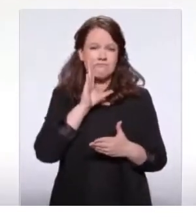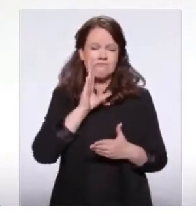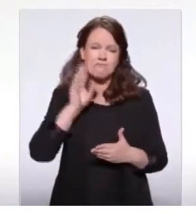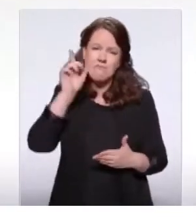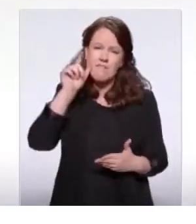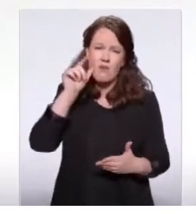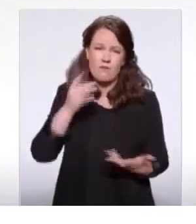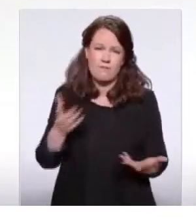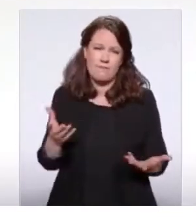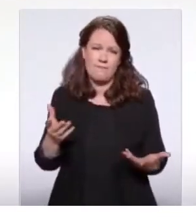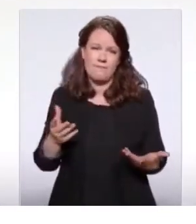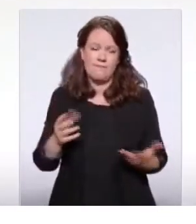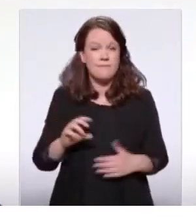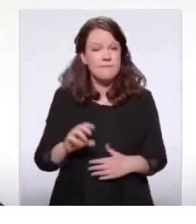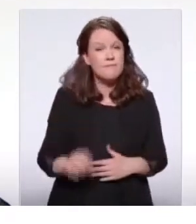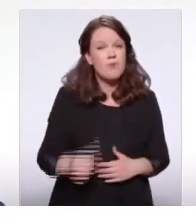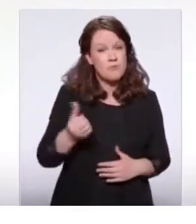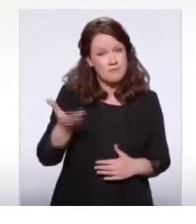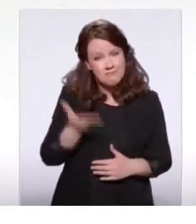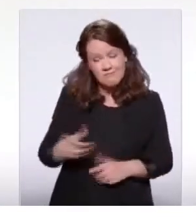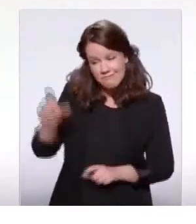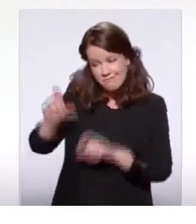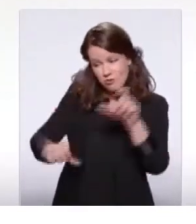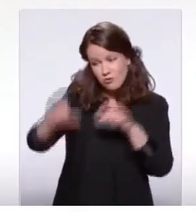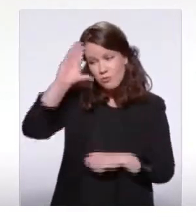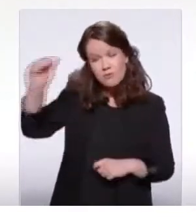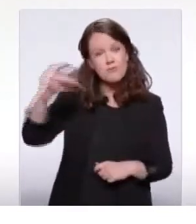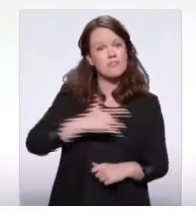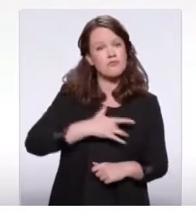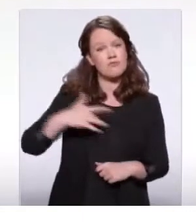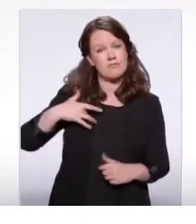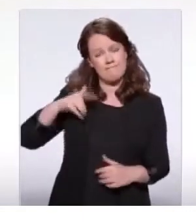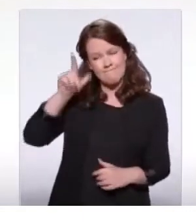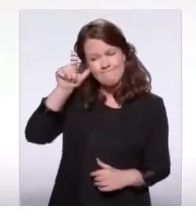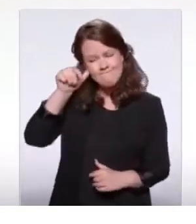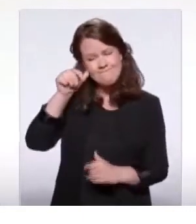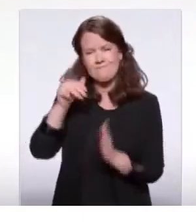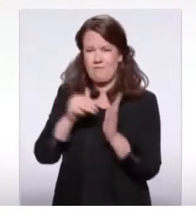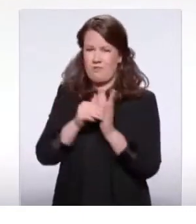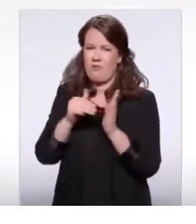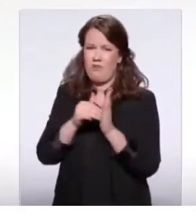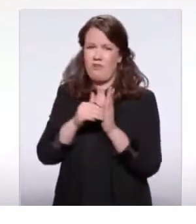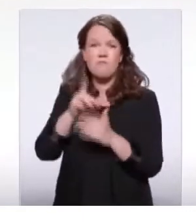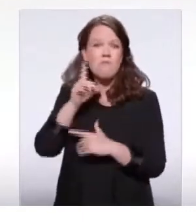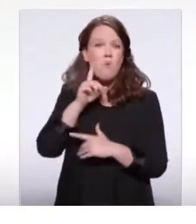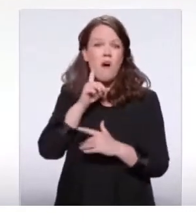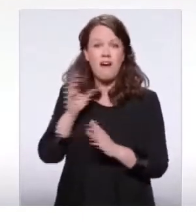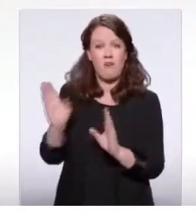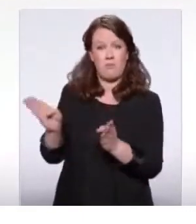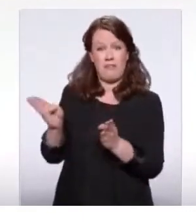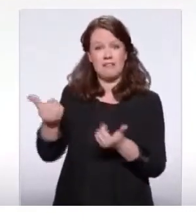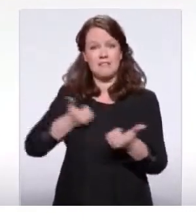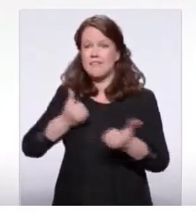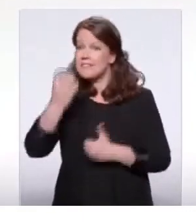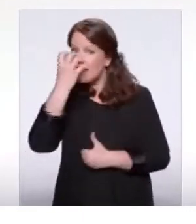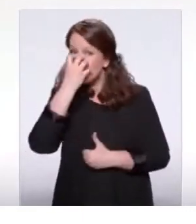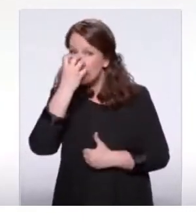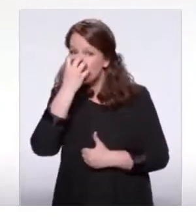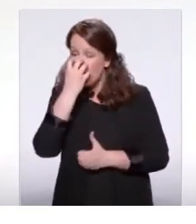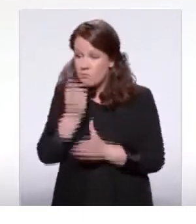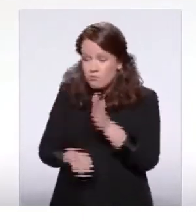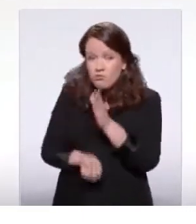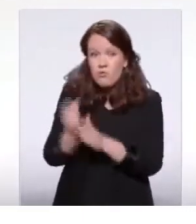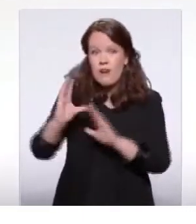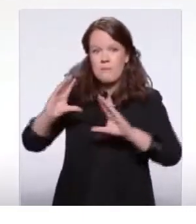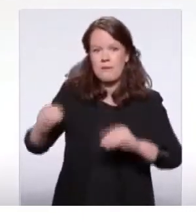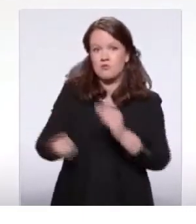effort des soignants, d'abord, pour augmenter nos capacités en réanimation. Je veux ce soir saluer à nouveau, en votre nom